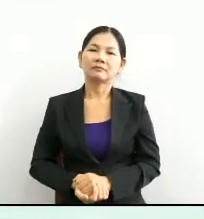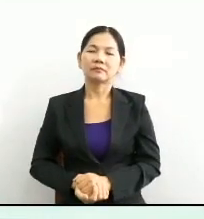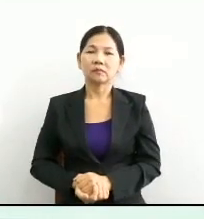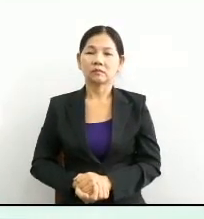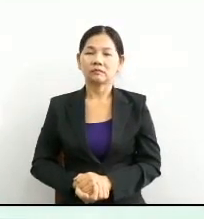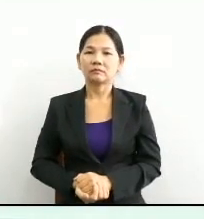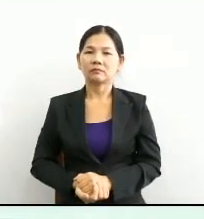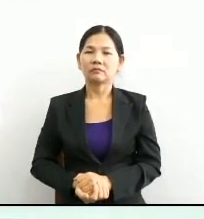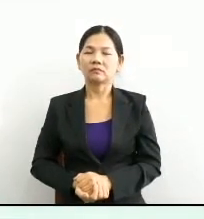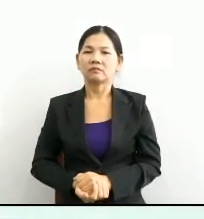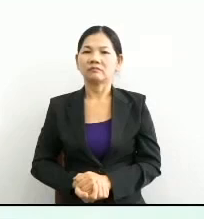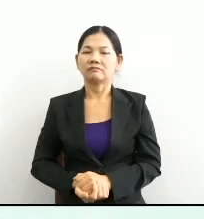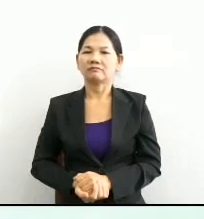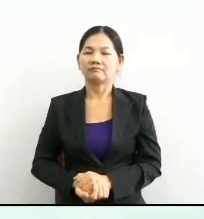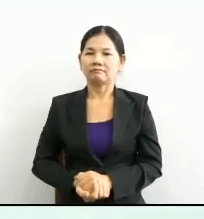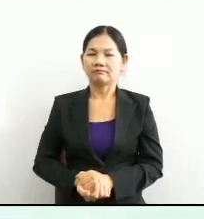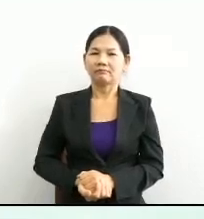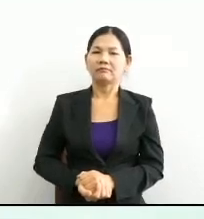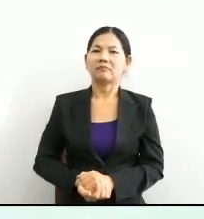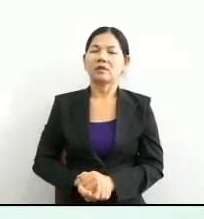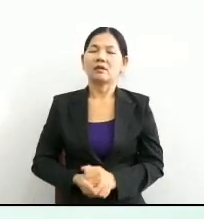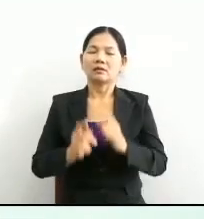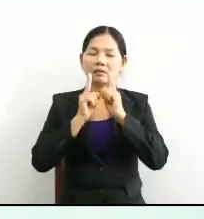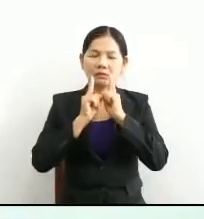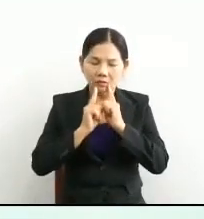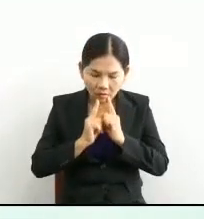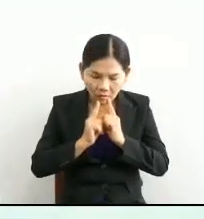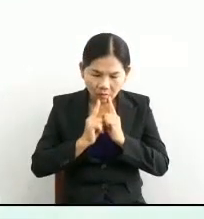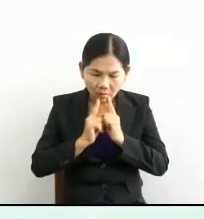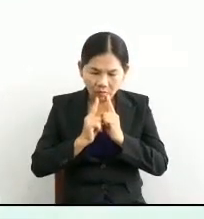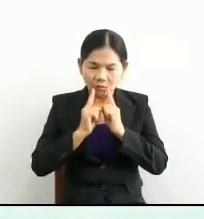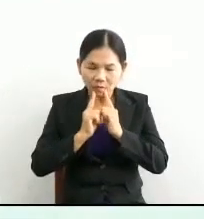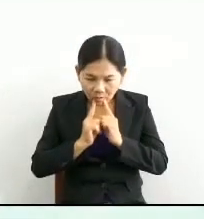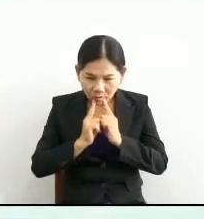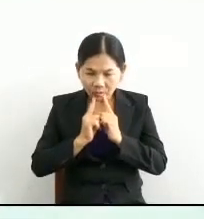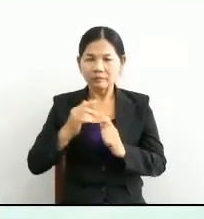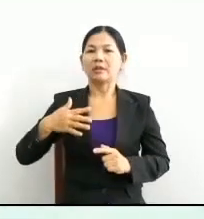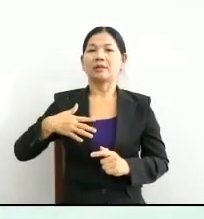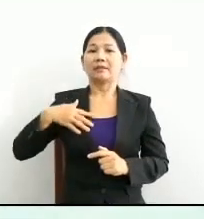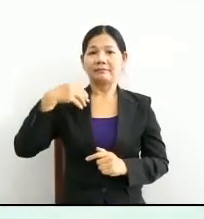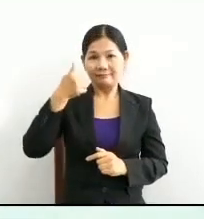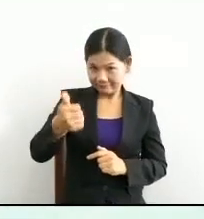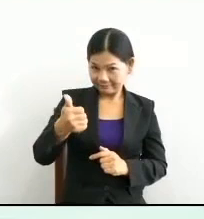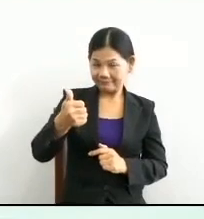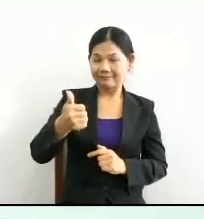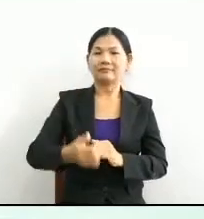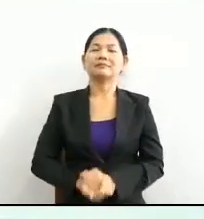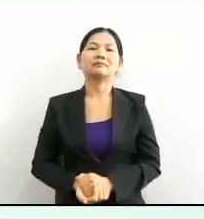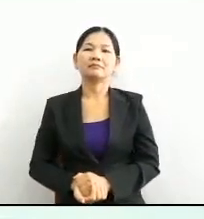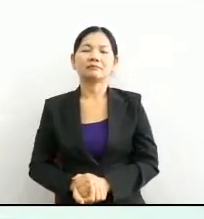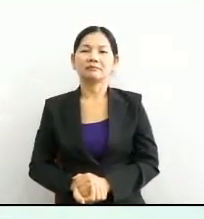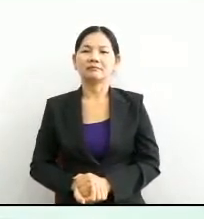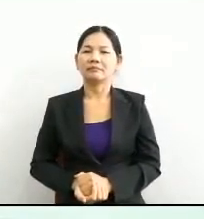chà, cứ sọc nè, tốc tươi nắng sọc tốc cứ kết chơi ra mà bạ chật tập bê sọc cứ dưới sợ bài ạc